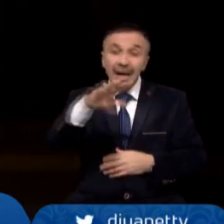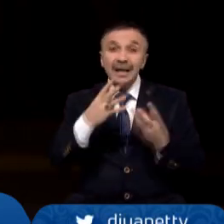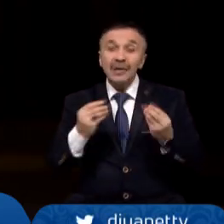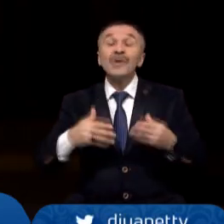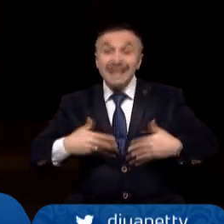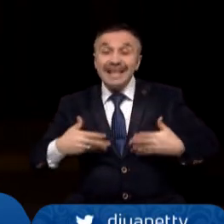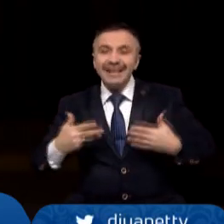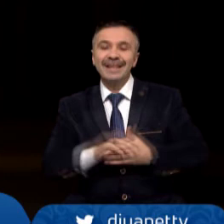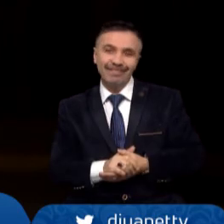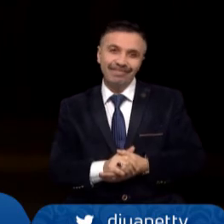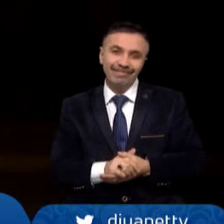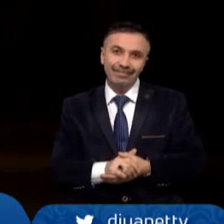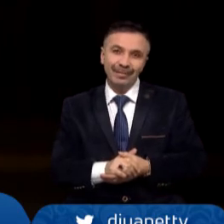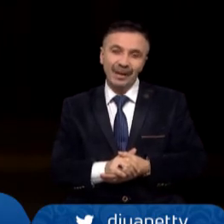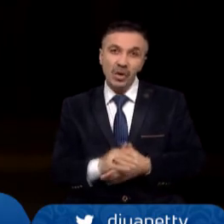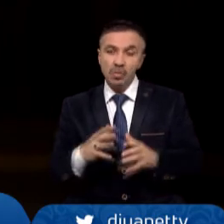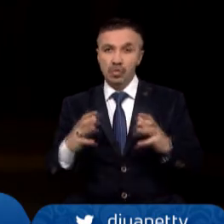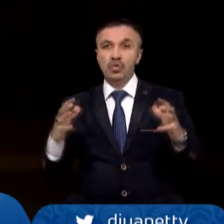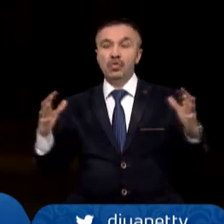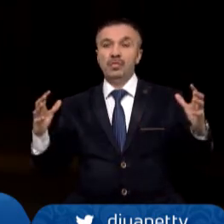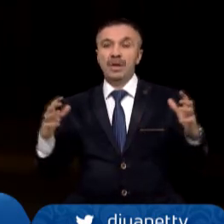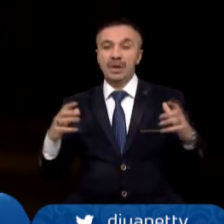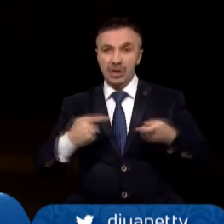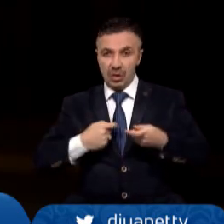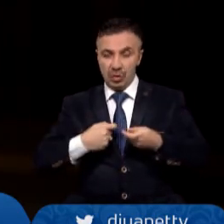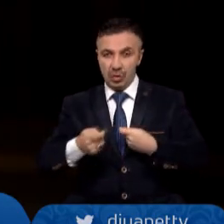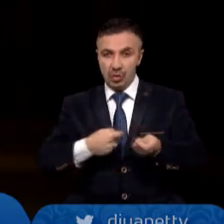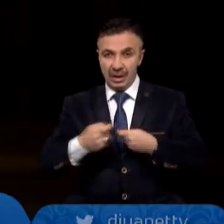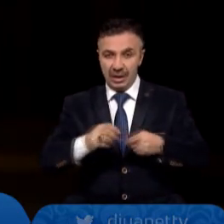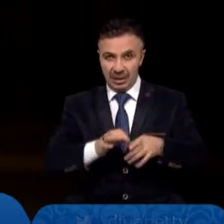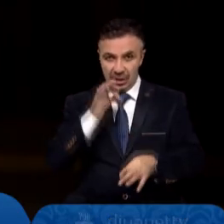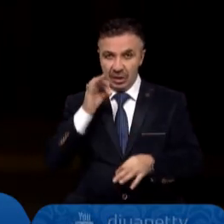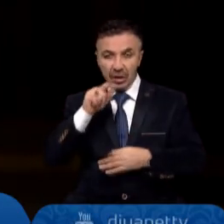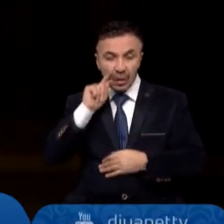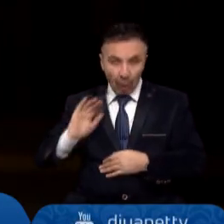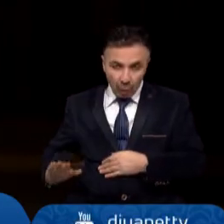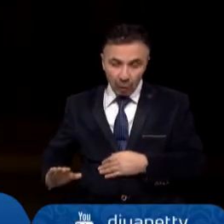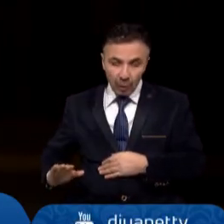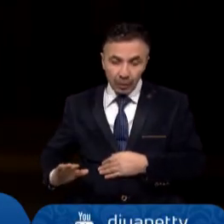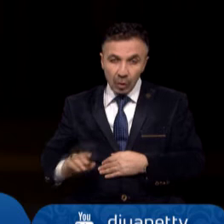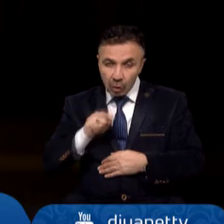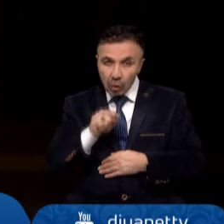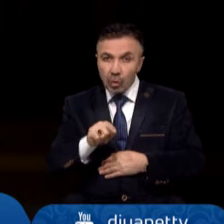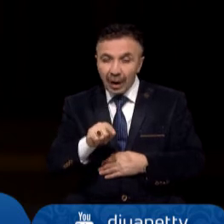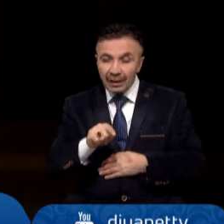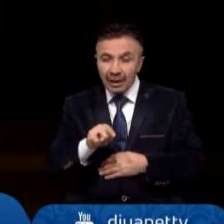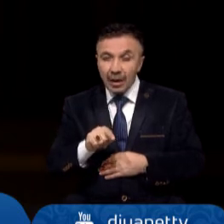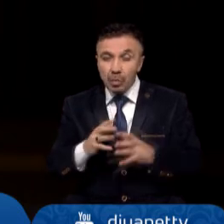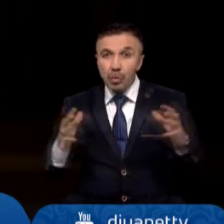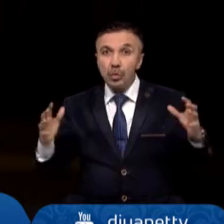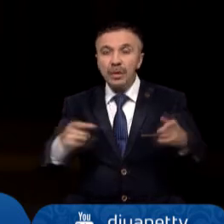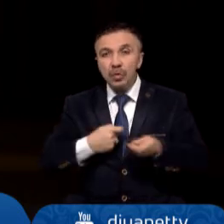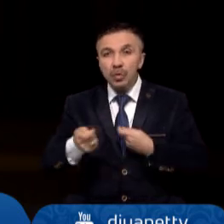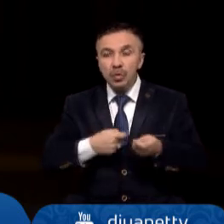Müslümanlar çok sevindi en büyük bir tüccarın oğlu ve şu anda büyük